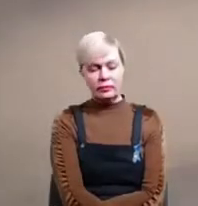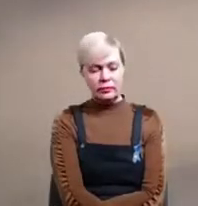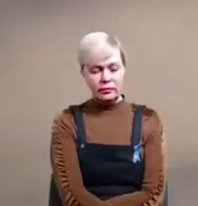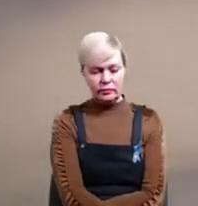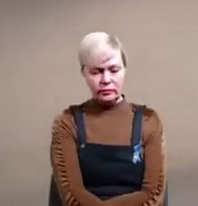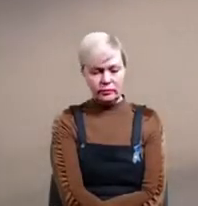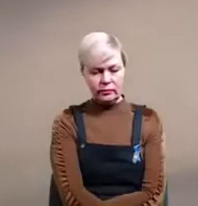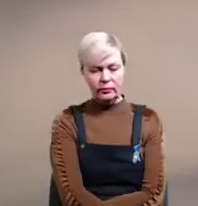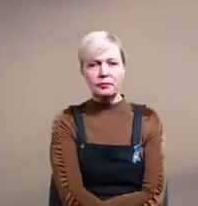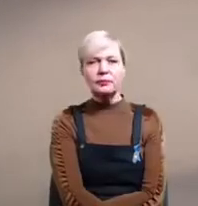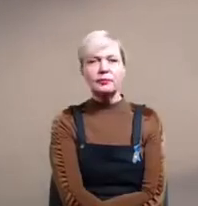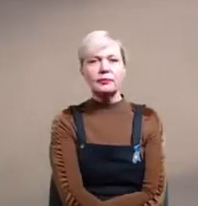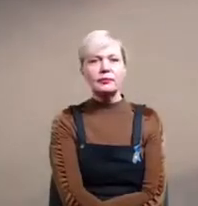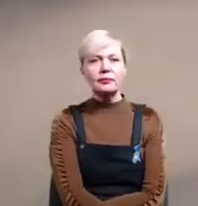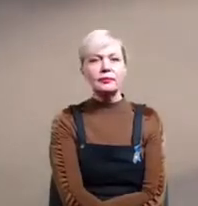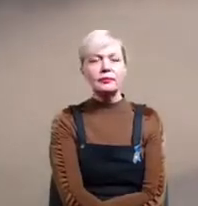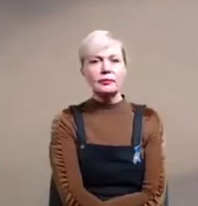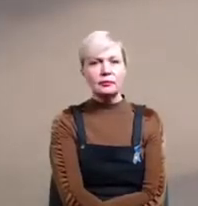2, 3, 4, 5, 6, 7, 8.